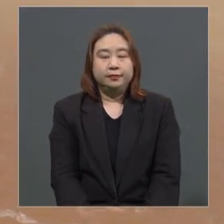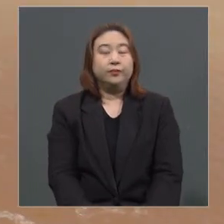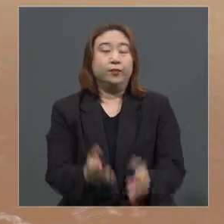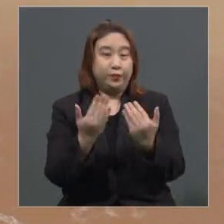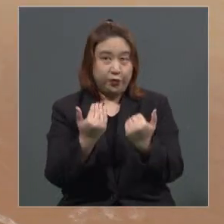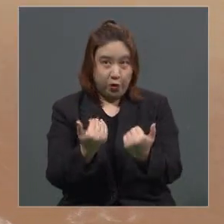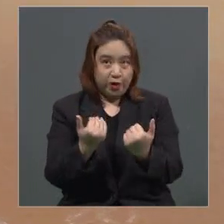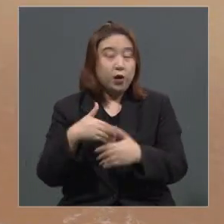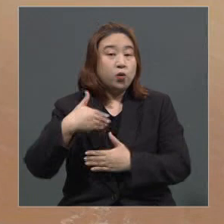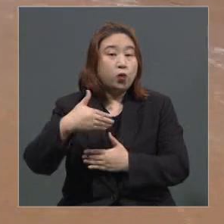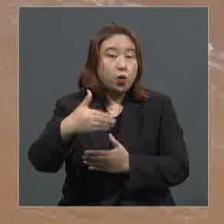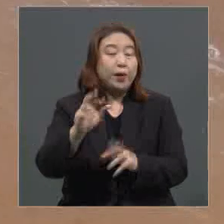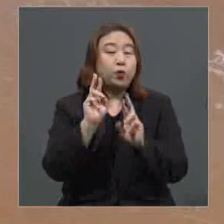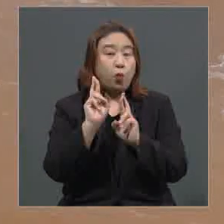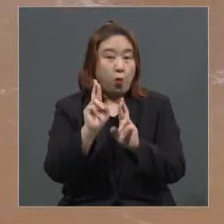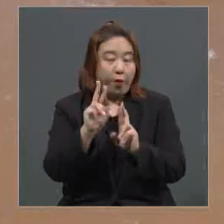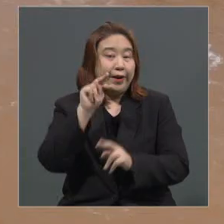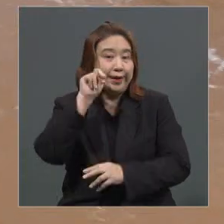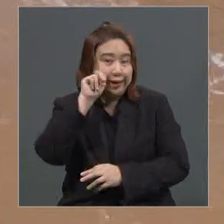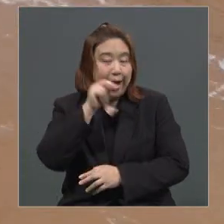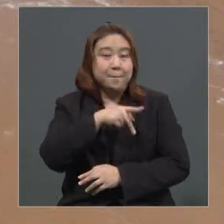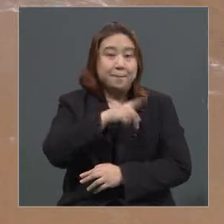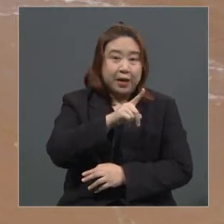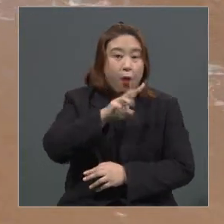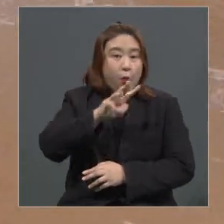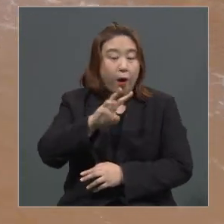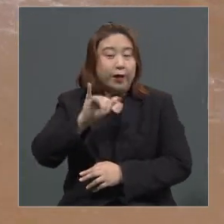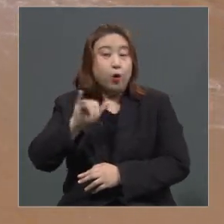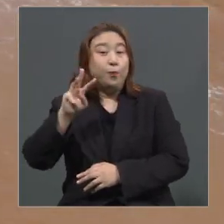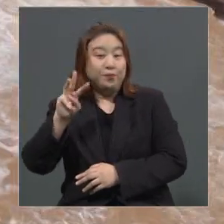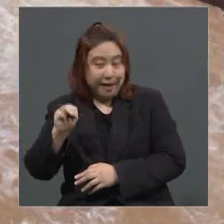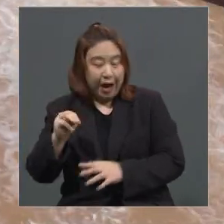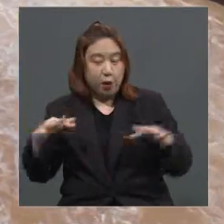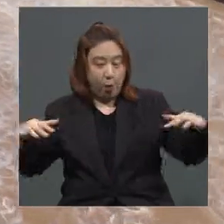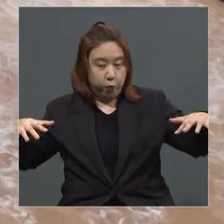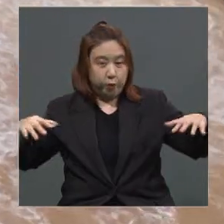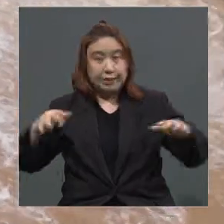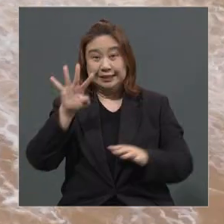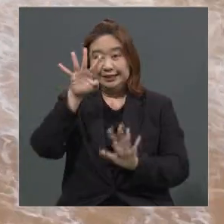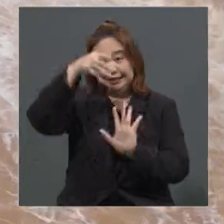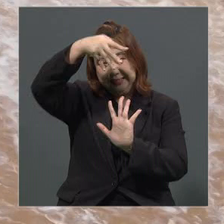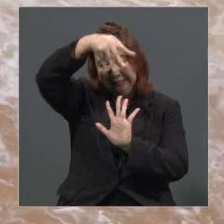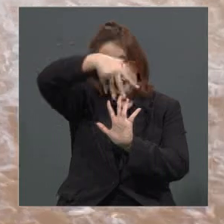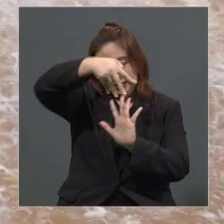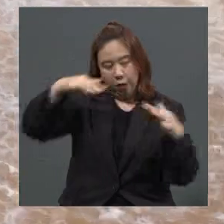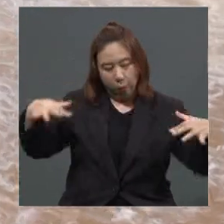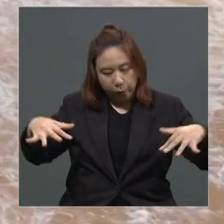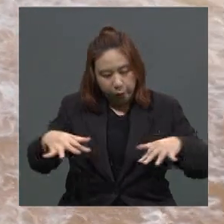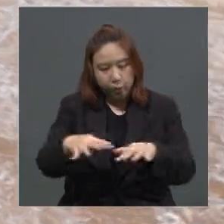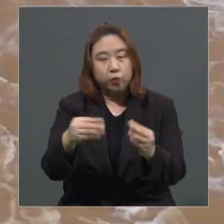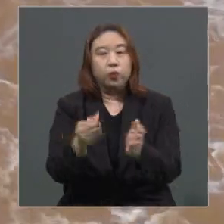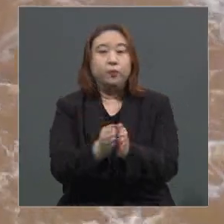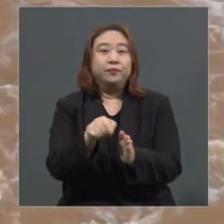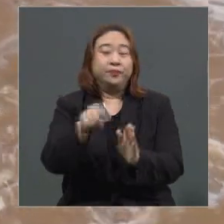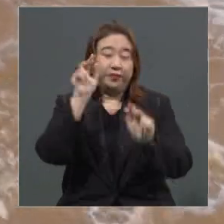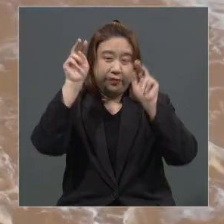ระวังหลังจากนี้ต่อไปก็คือน้ำจากปิงวังยมน่านจะไหลมารวมกันที่จังหวัดนครสวรรค์นะคะปริมาณน้ำที่นครสวรรค์ก็จ